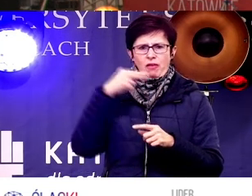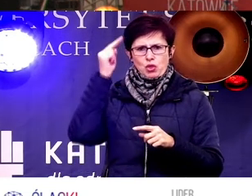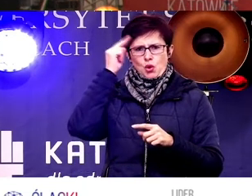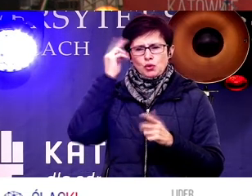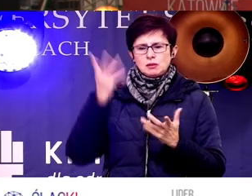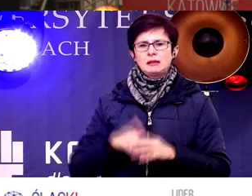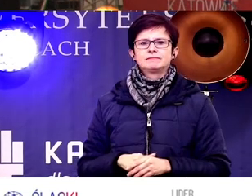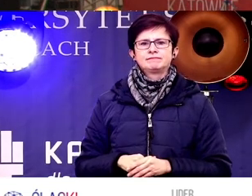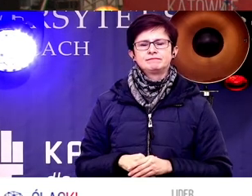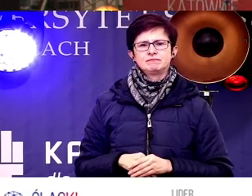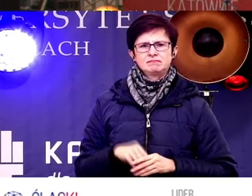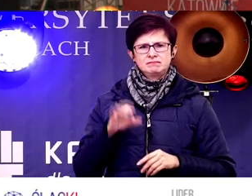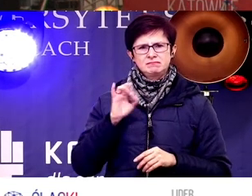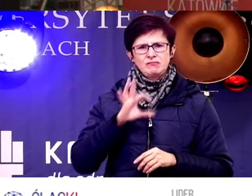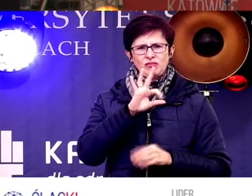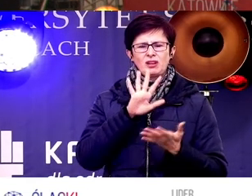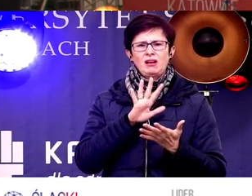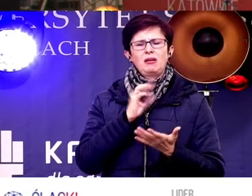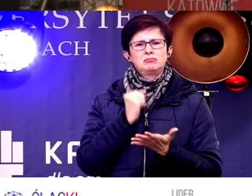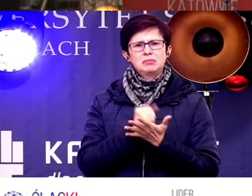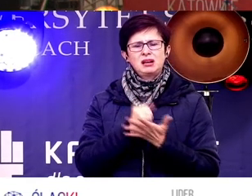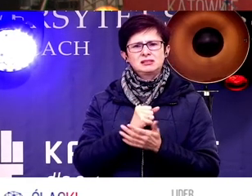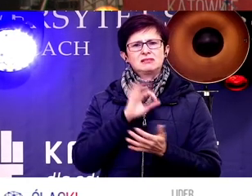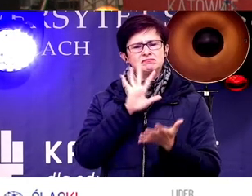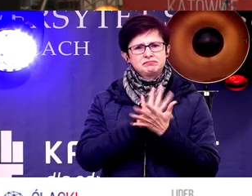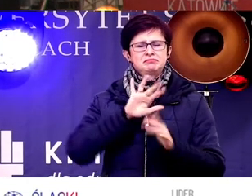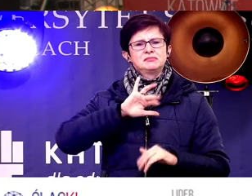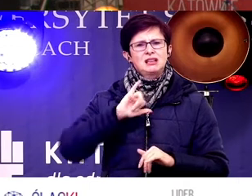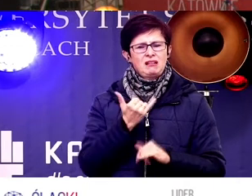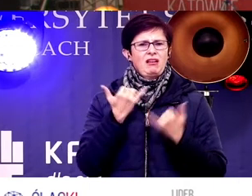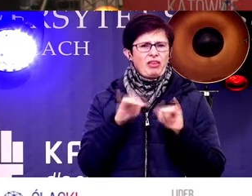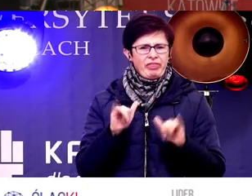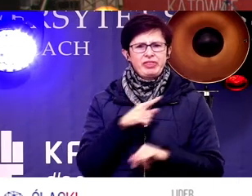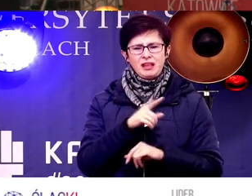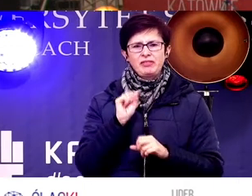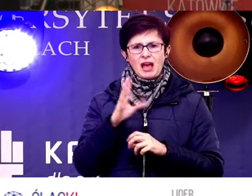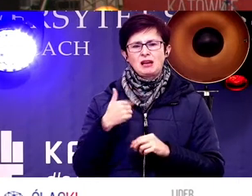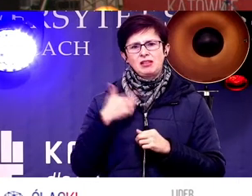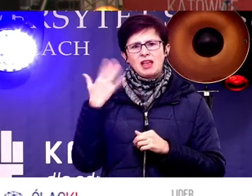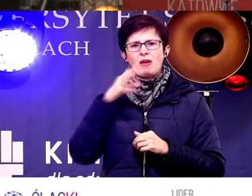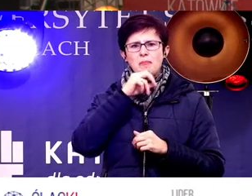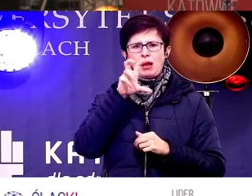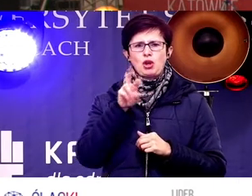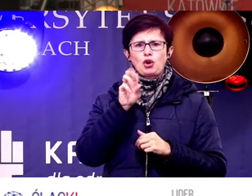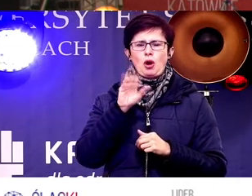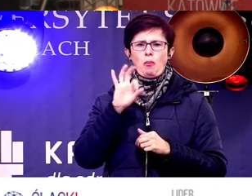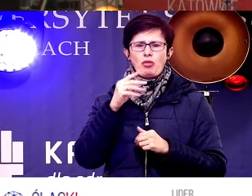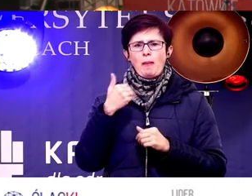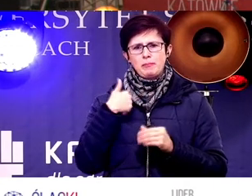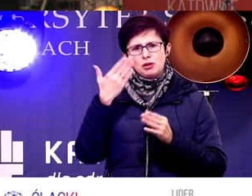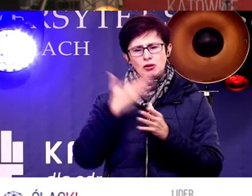To też taka specyfika, prawda, tutaj pracy jednak w Hawanie. My zresztą mieliśmy przyjemność gościć pana Adriana Chrobota w Akademii